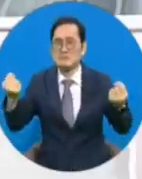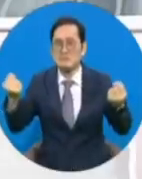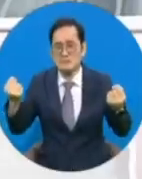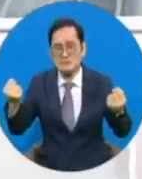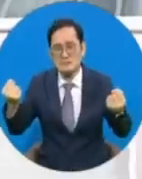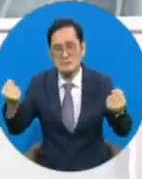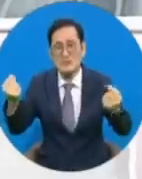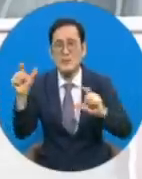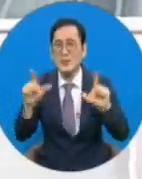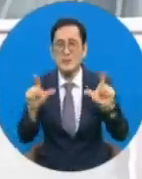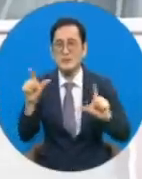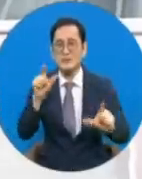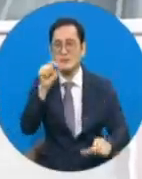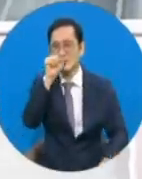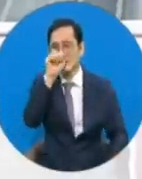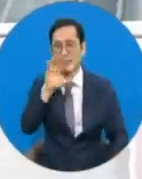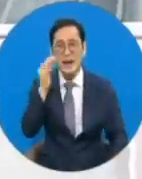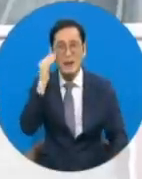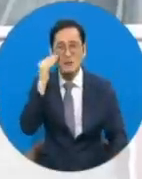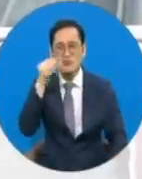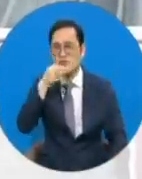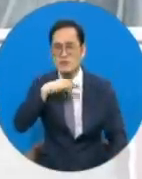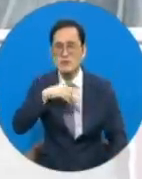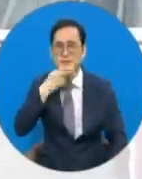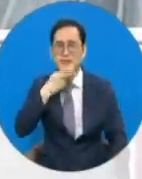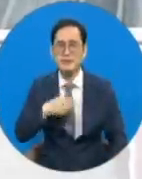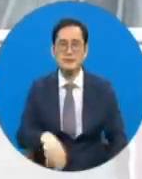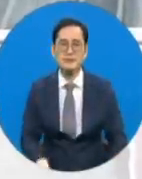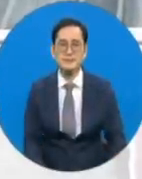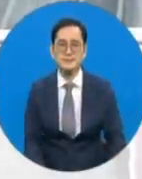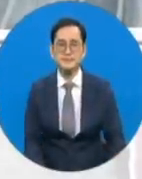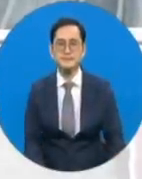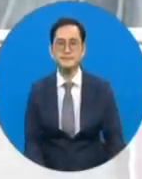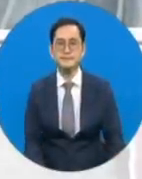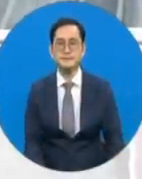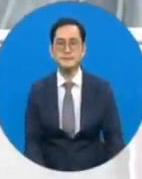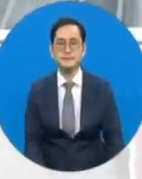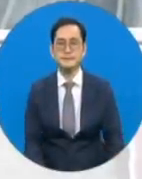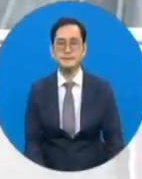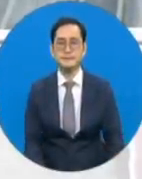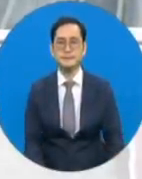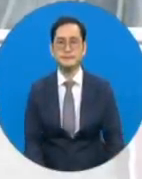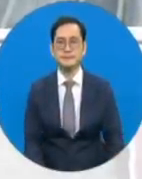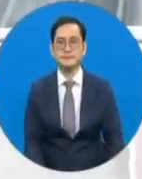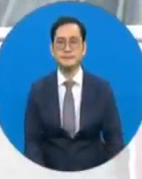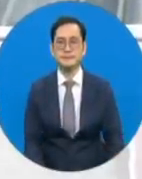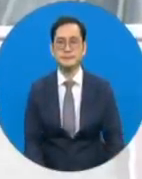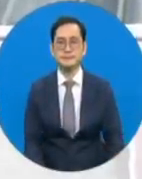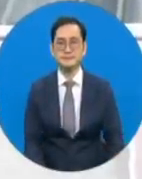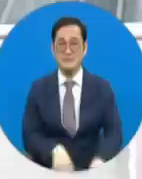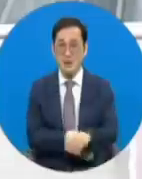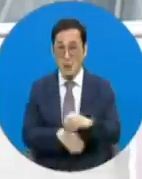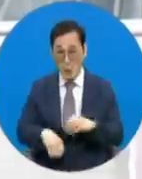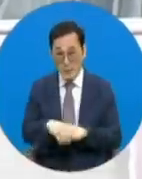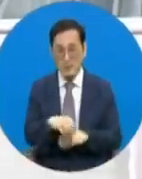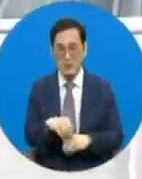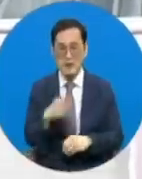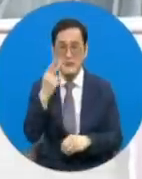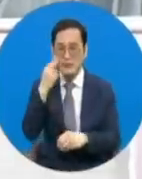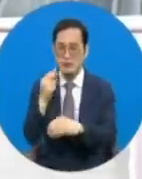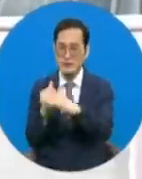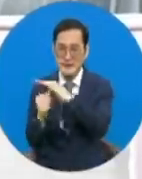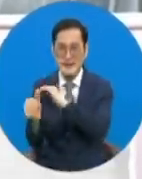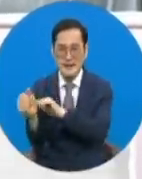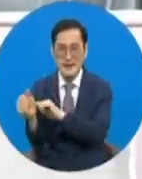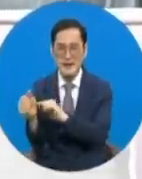자체가 상당히 우리의 국익 전체에도 도움이 안 된다라고 하는 것이고 오히려 이럴 때일수록 그 미국 대사나